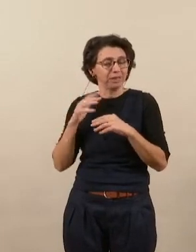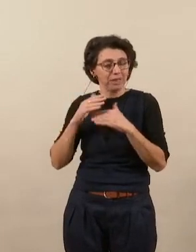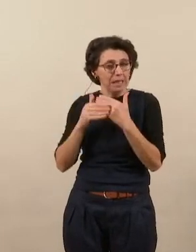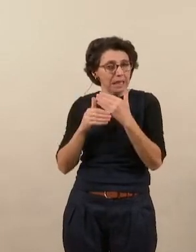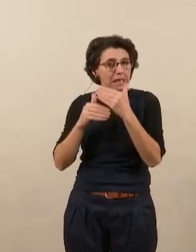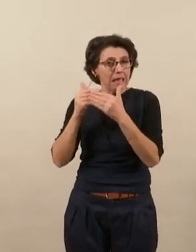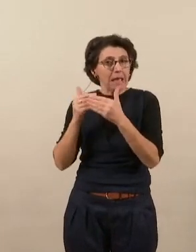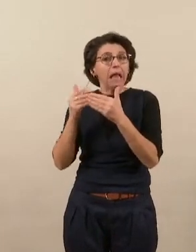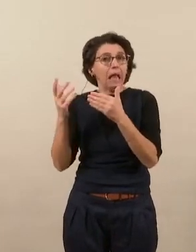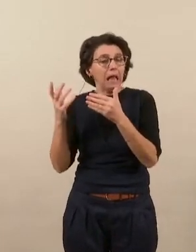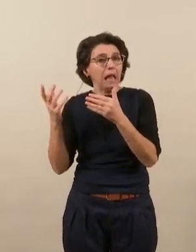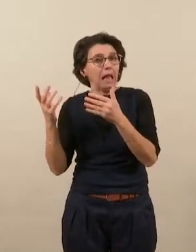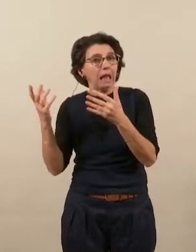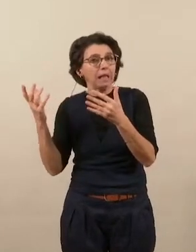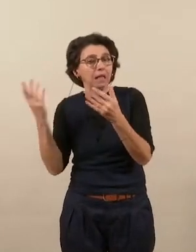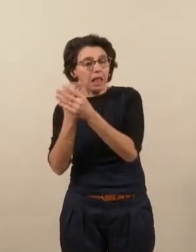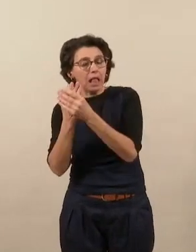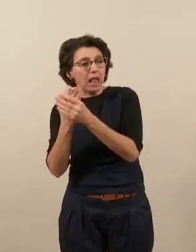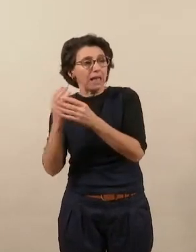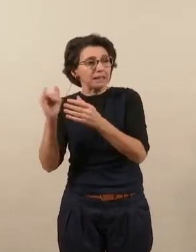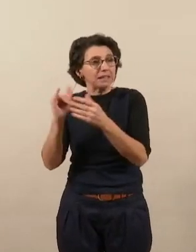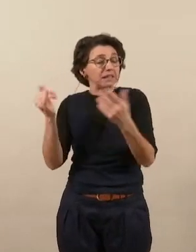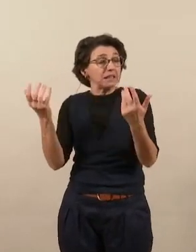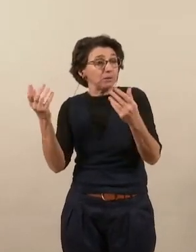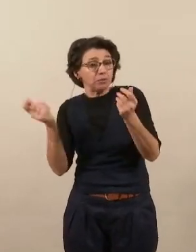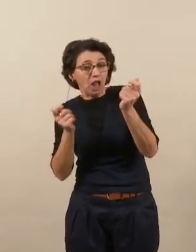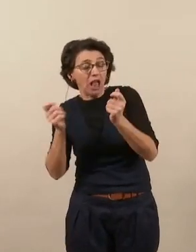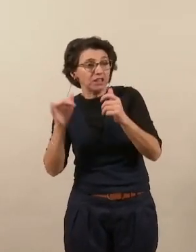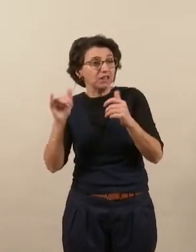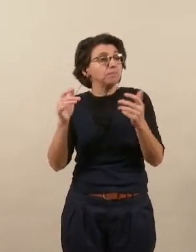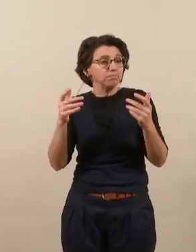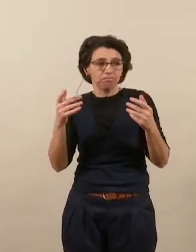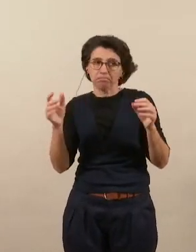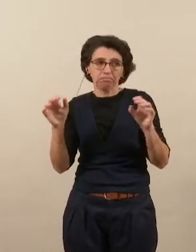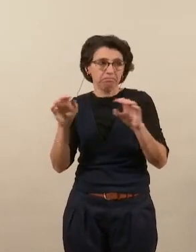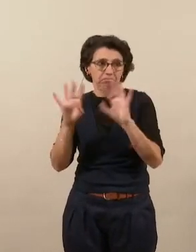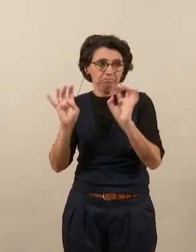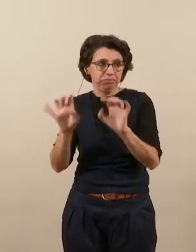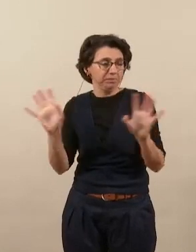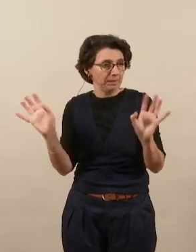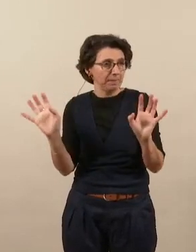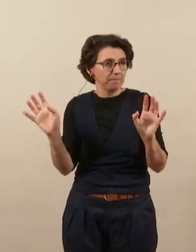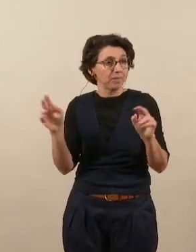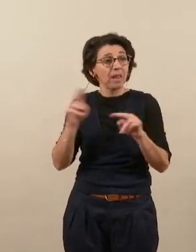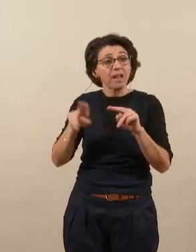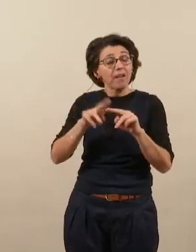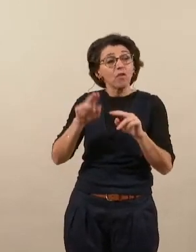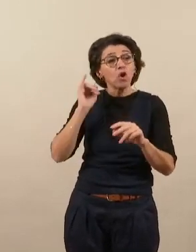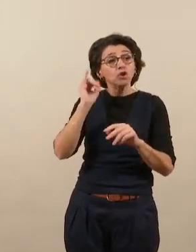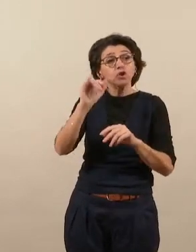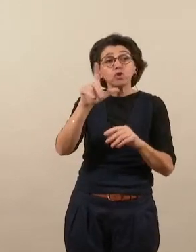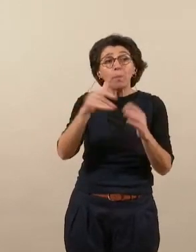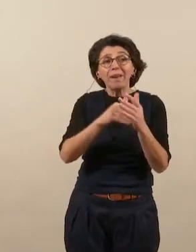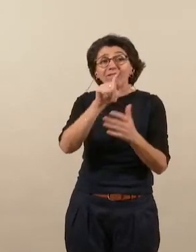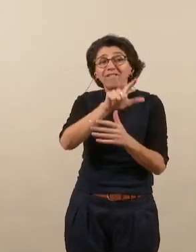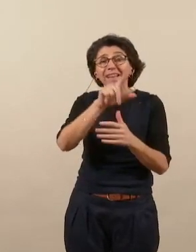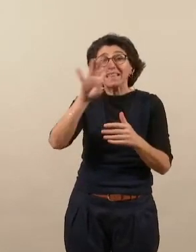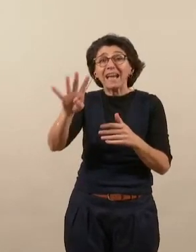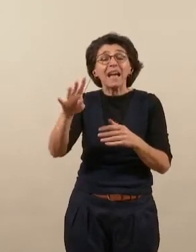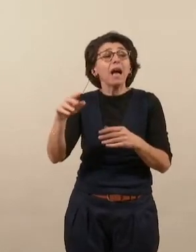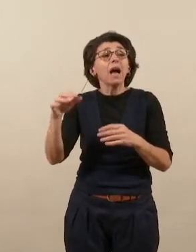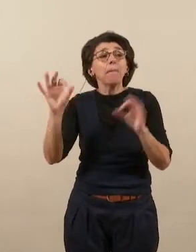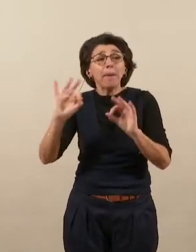estimez la fin des travaux sur 2024. Alors, soit vous n'avez donc pas d'opérateur, ça veut dire